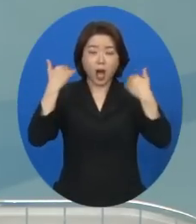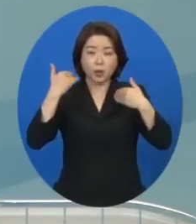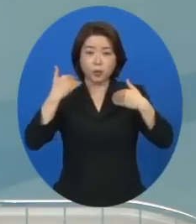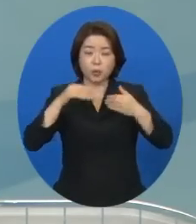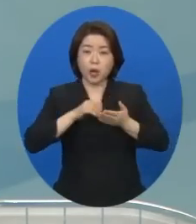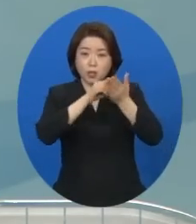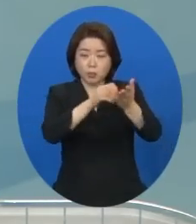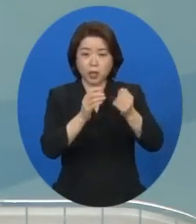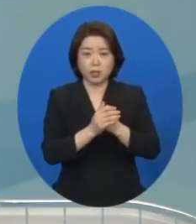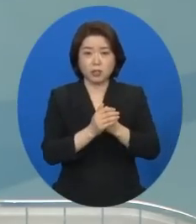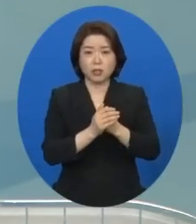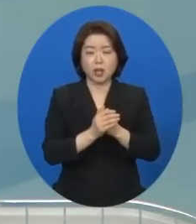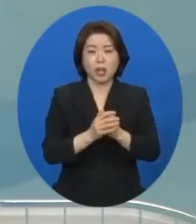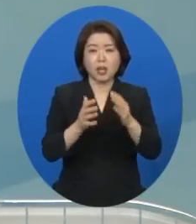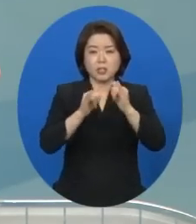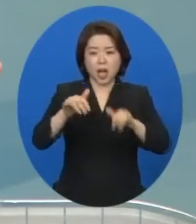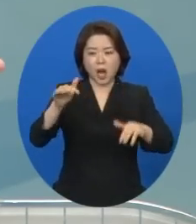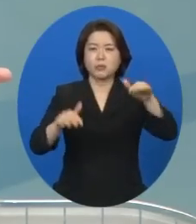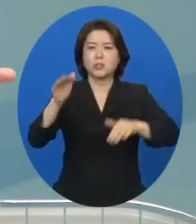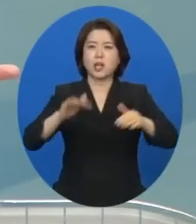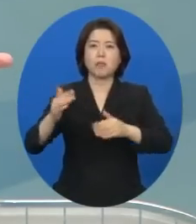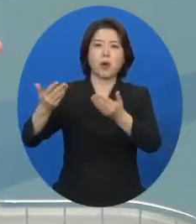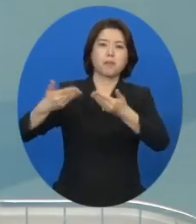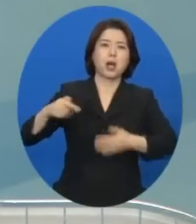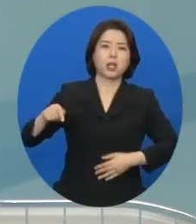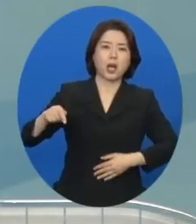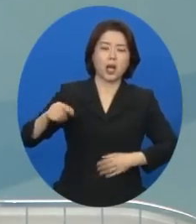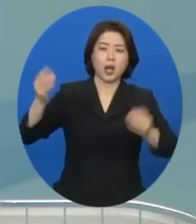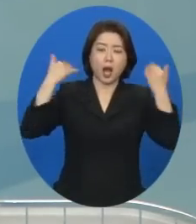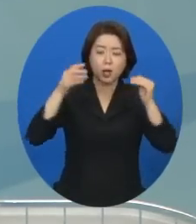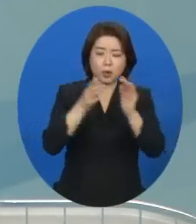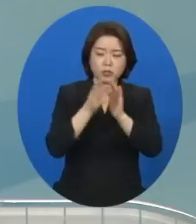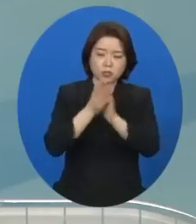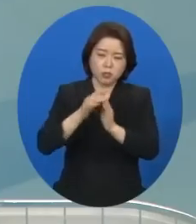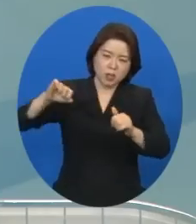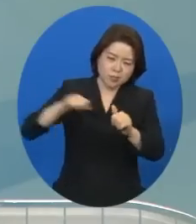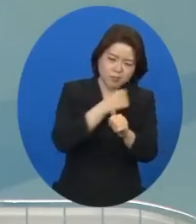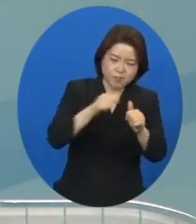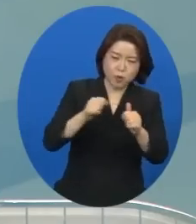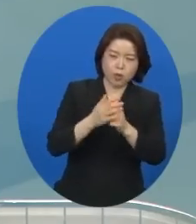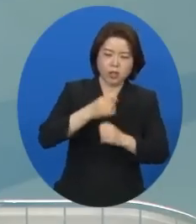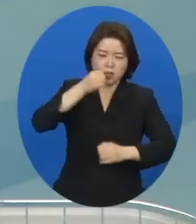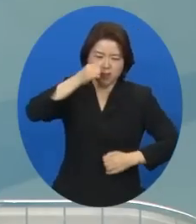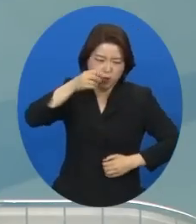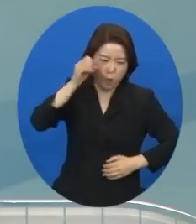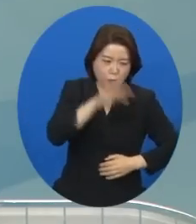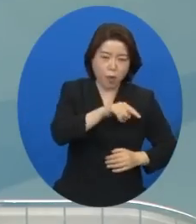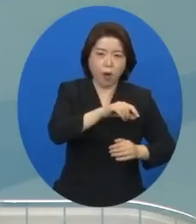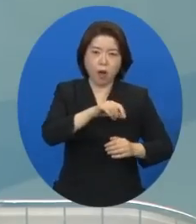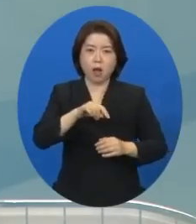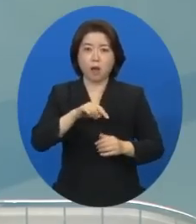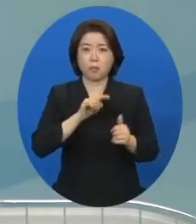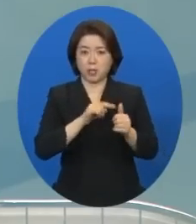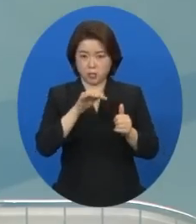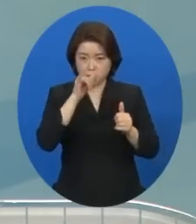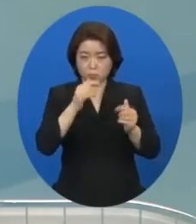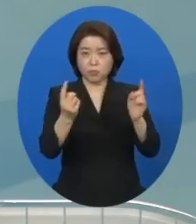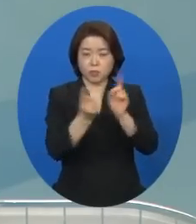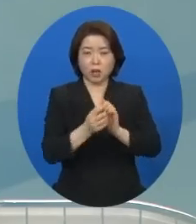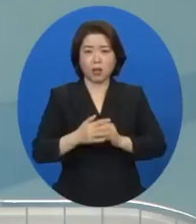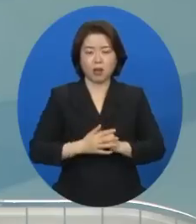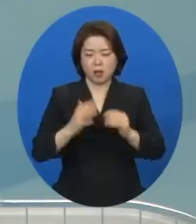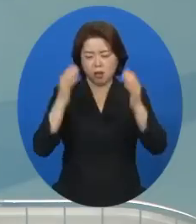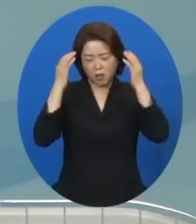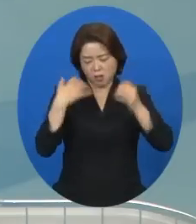인종차별을 받아서 학교 친구들로부터 폭행을 당하고 무시를 당하고 그런